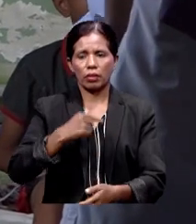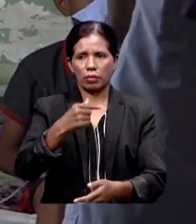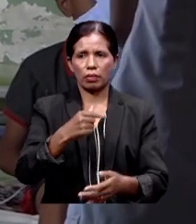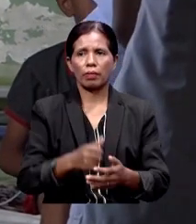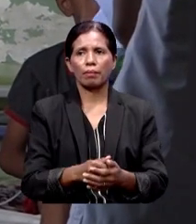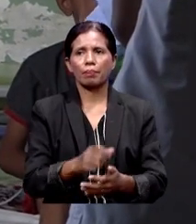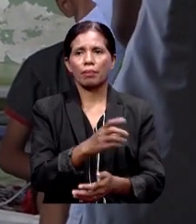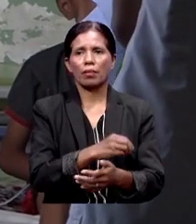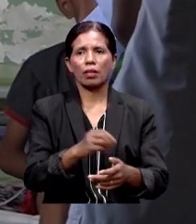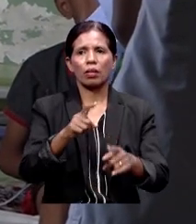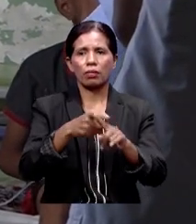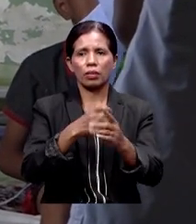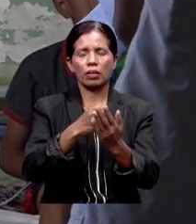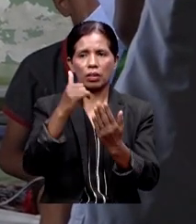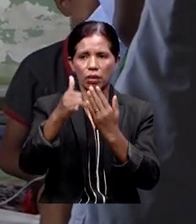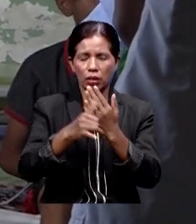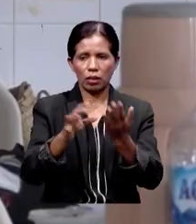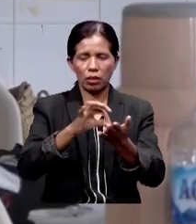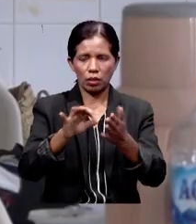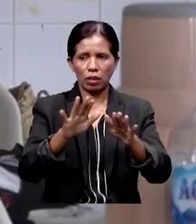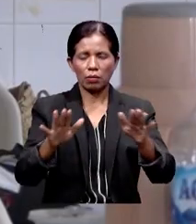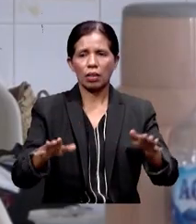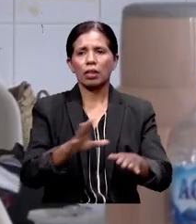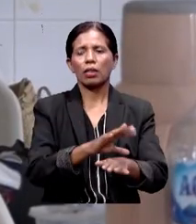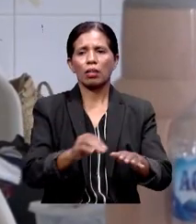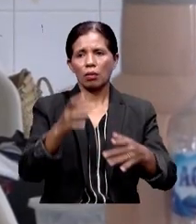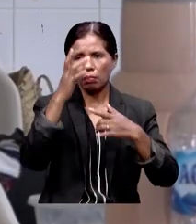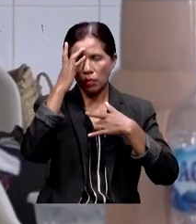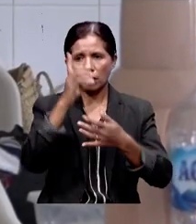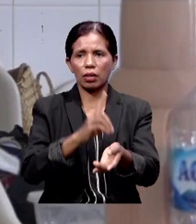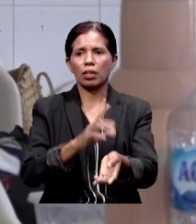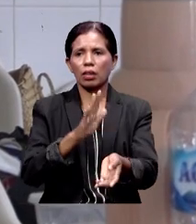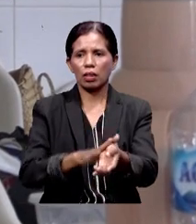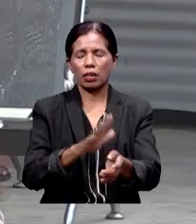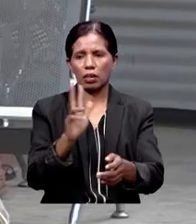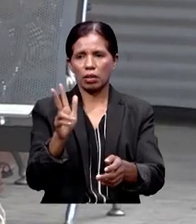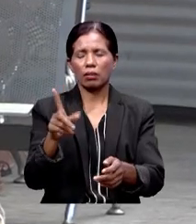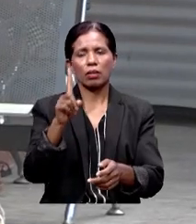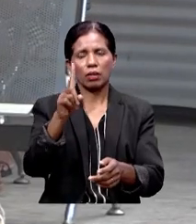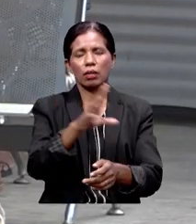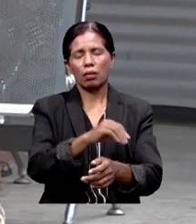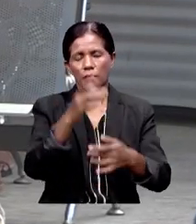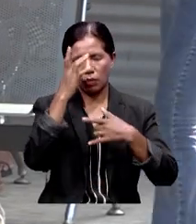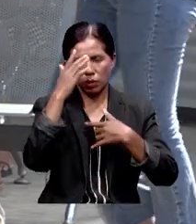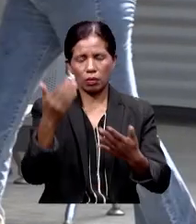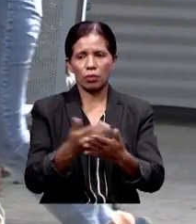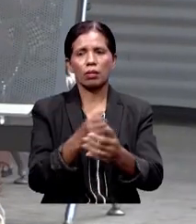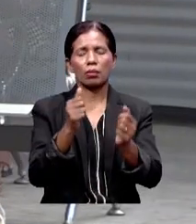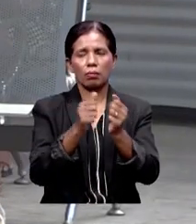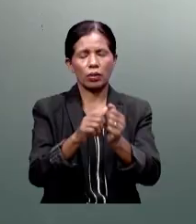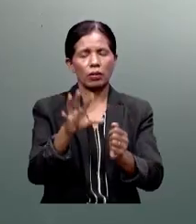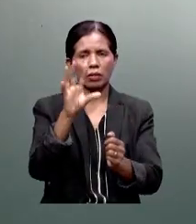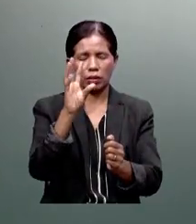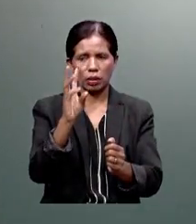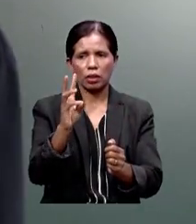Saúde Veracruz ia fulan janeiro ne resista la bariki ko moras dengue tol nulu resingida no virus fon hamutuxia no husi